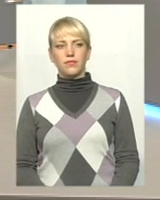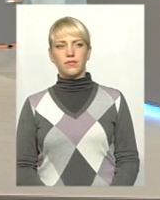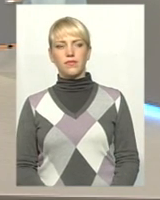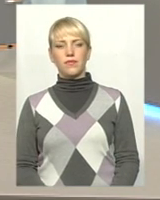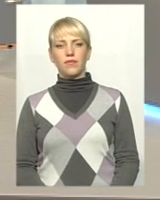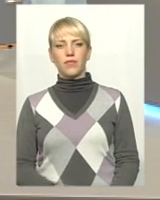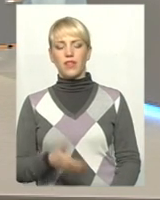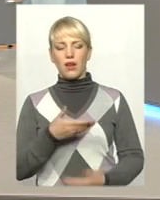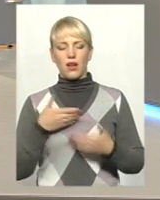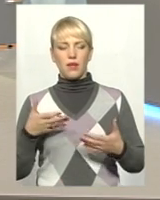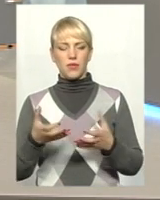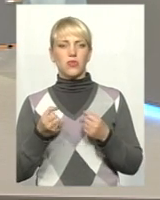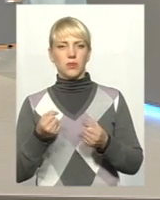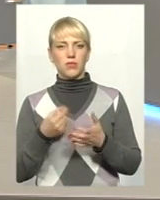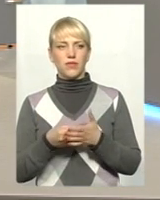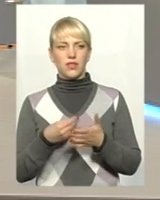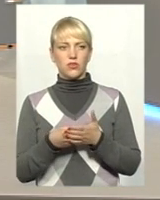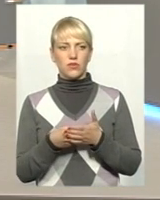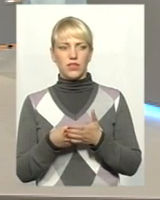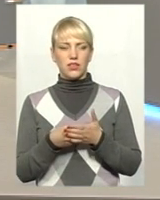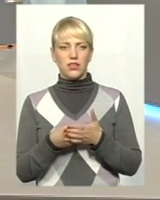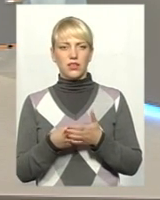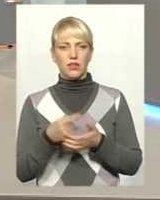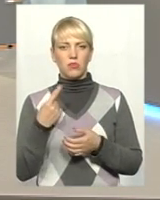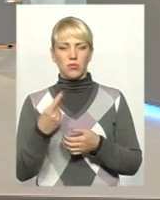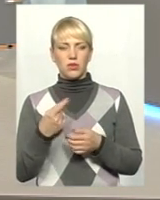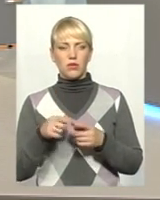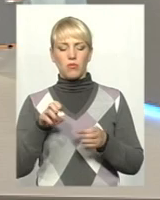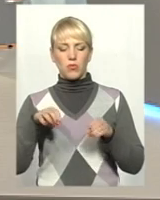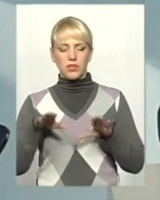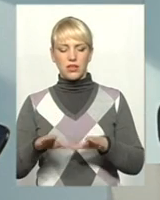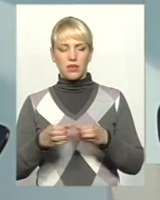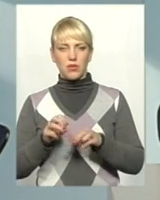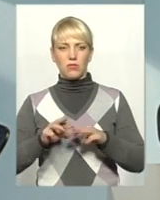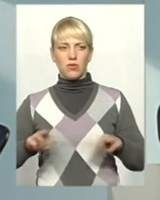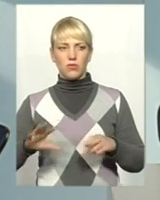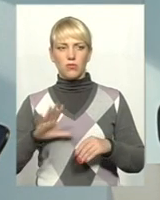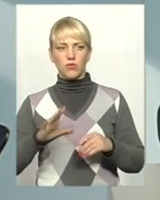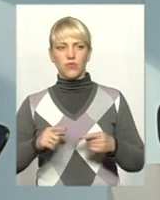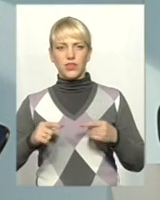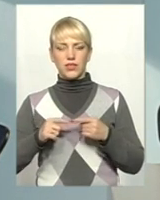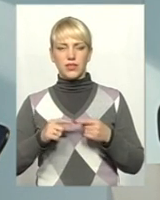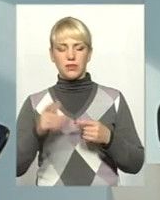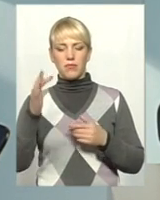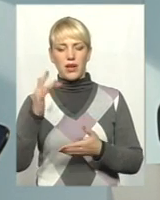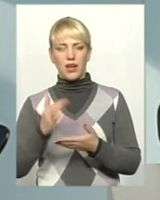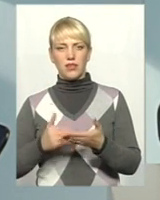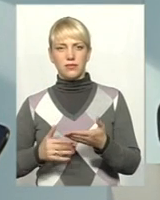Ми вже отримали те фінансування. По-перше, по постанові Кабінету міністрів був визначений